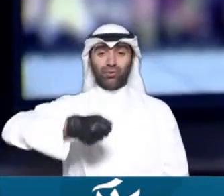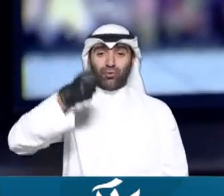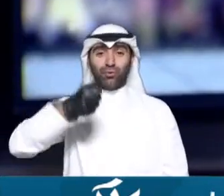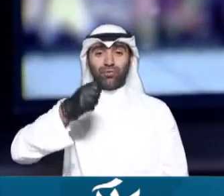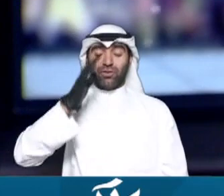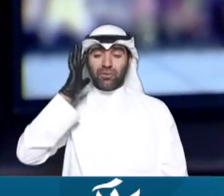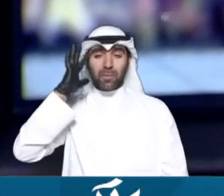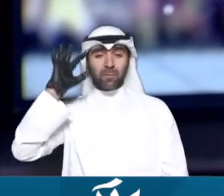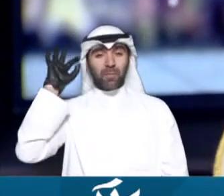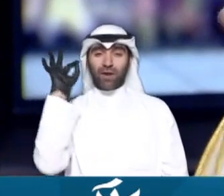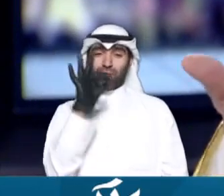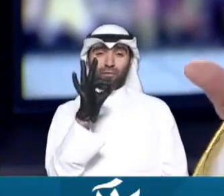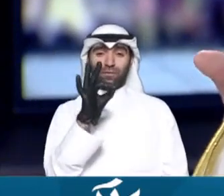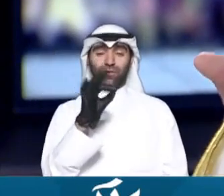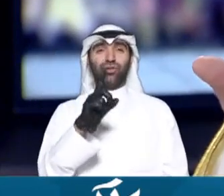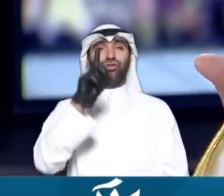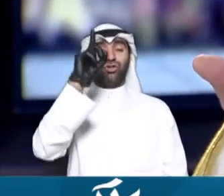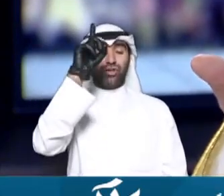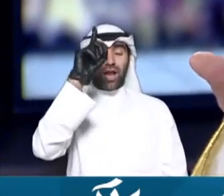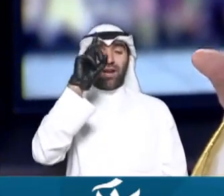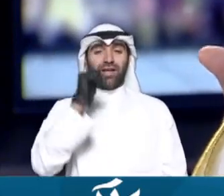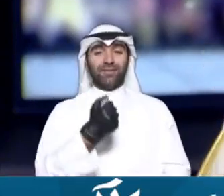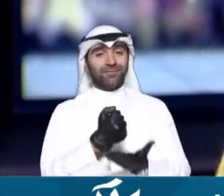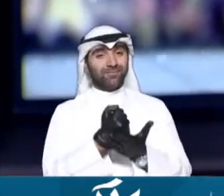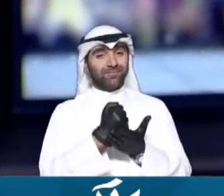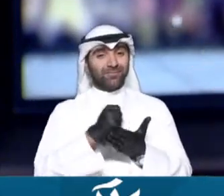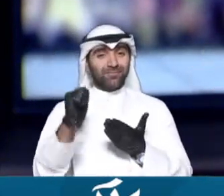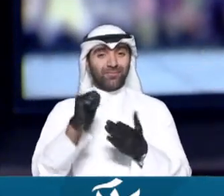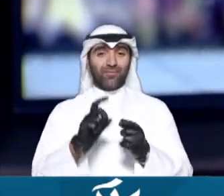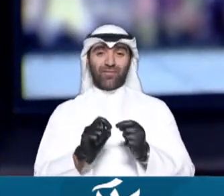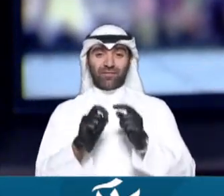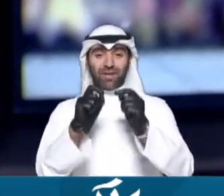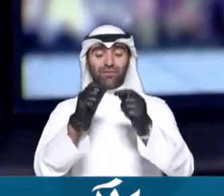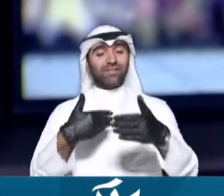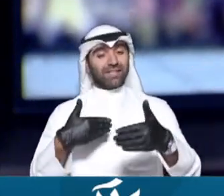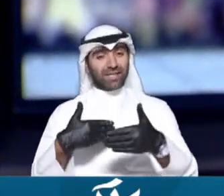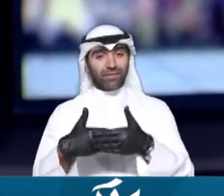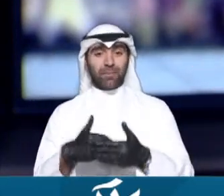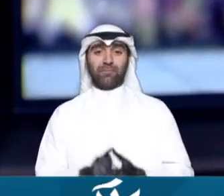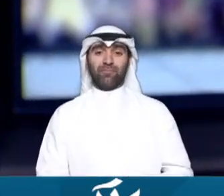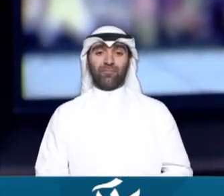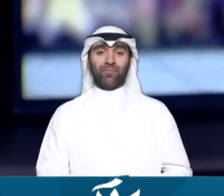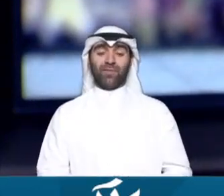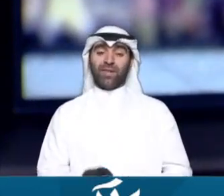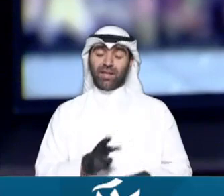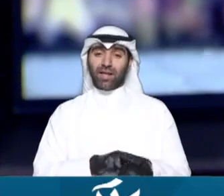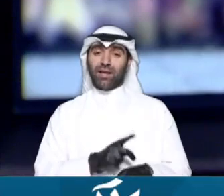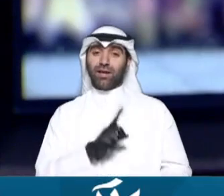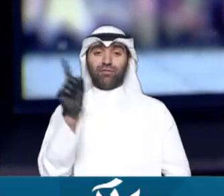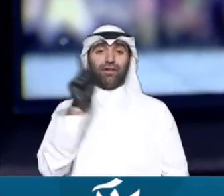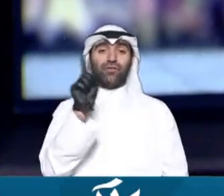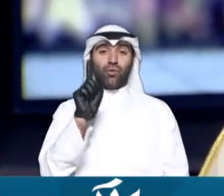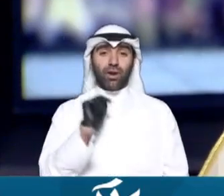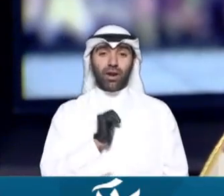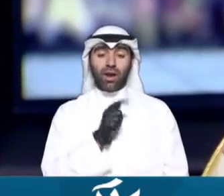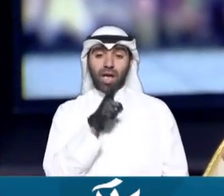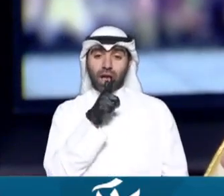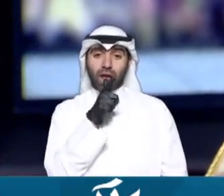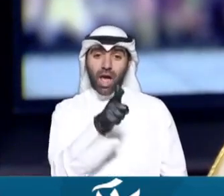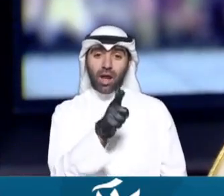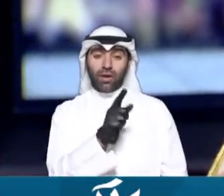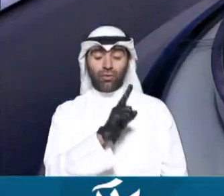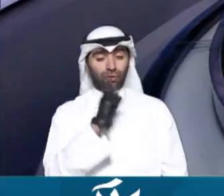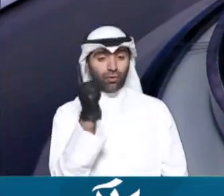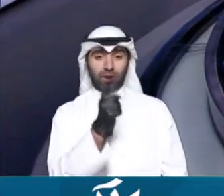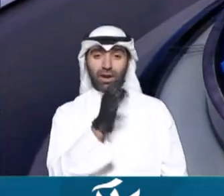عليه وشدة وتزول إن شاء الله إن شاء بإذن الله. ترى الرسول علمنا عليه الصلاة والسلام أدعية. نعم. تنجينا. نعم. من هذه الأمور. نعم.